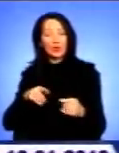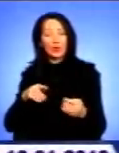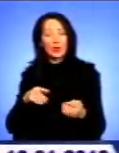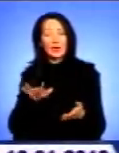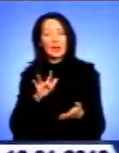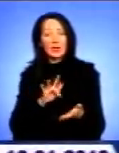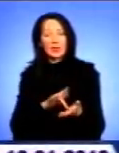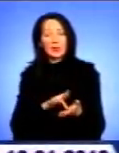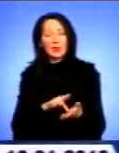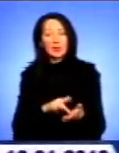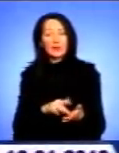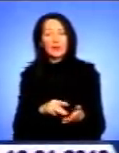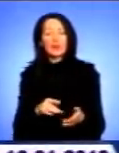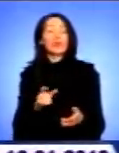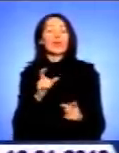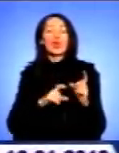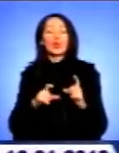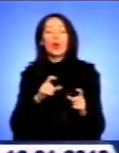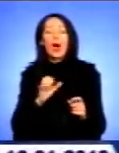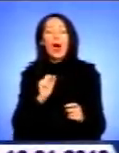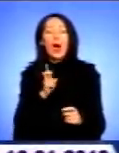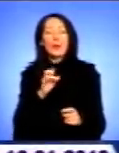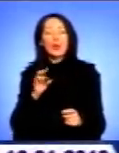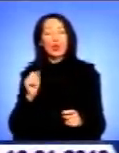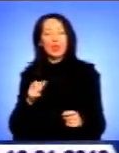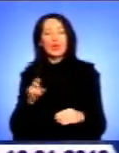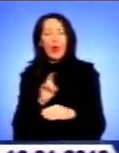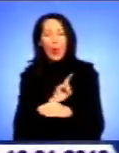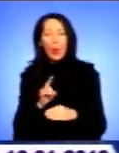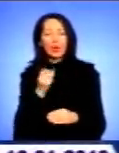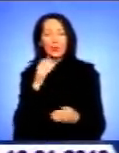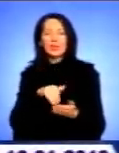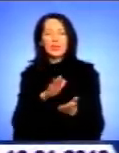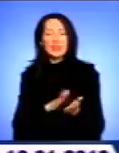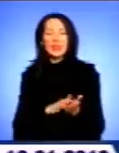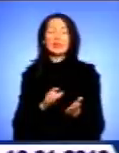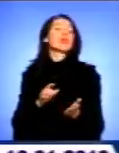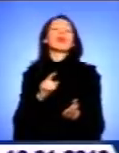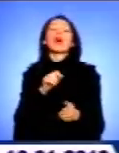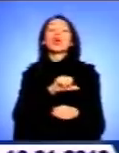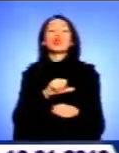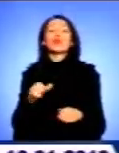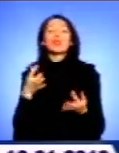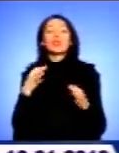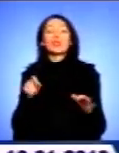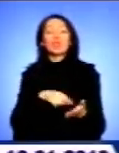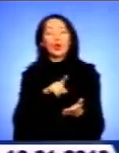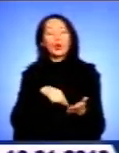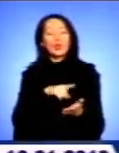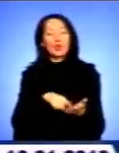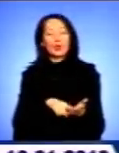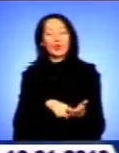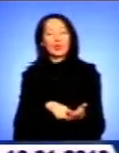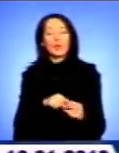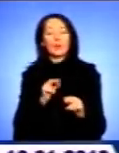Абітурієнтів Тернопільщини обманюють під час онлайн-реєстрації на зовнішнє незалежне оцінювання. Освітяни звертають увагу